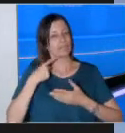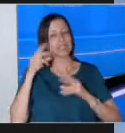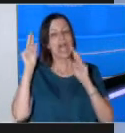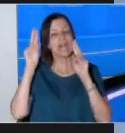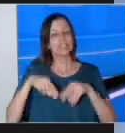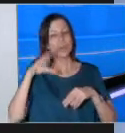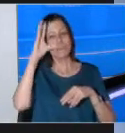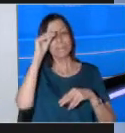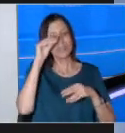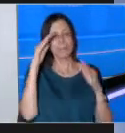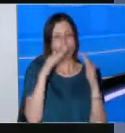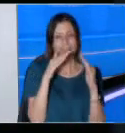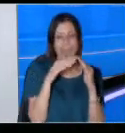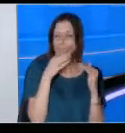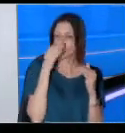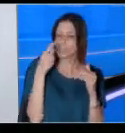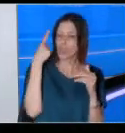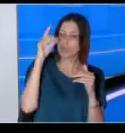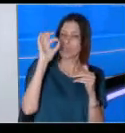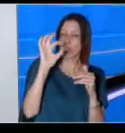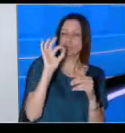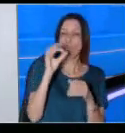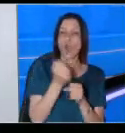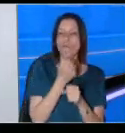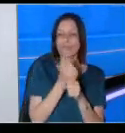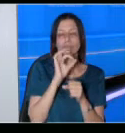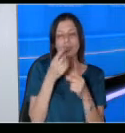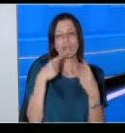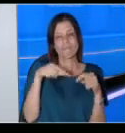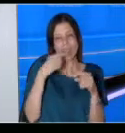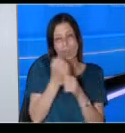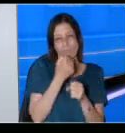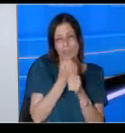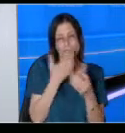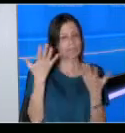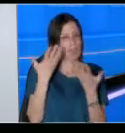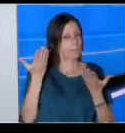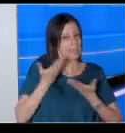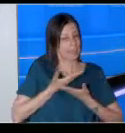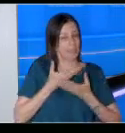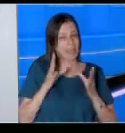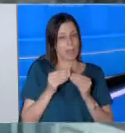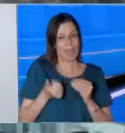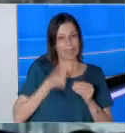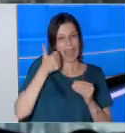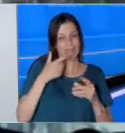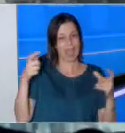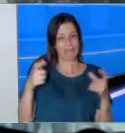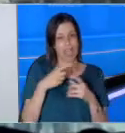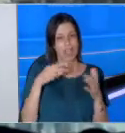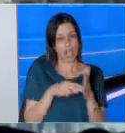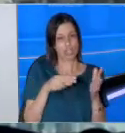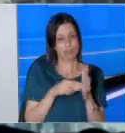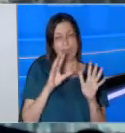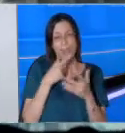את הבנים הביתה. מיקו, זוהי למעשה יוזמה שלכם, של העובדים, של ועד העובדים. איך זה מתקבל אצל הנהלת חברת החשמל?